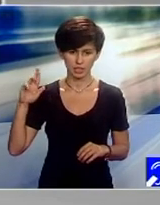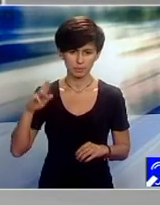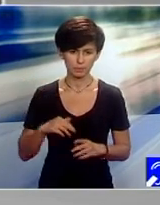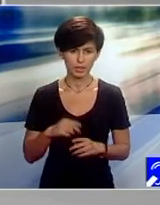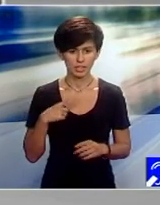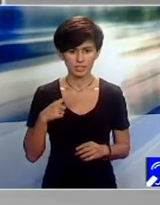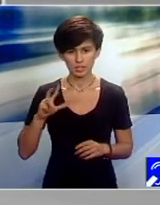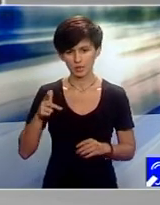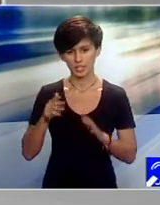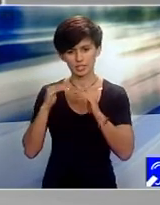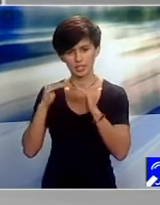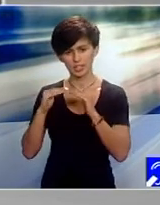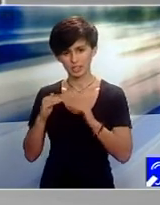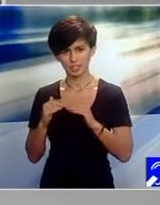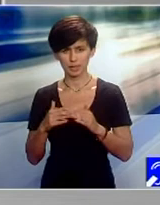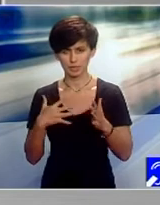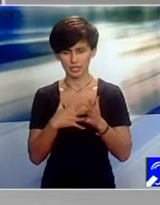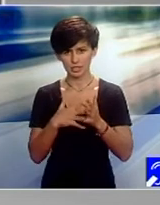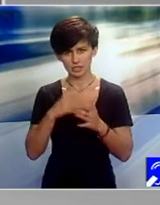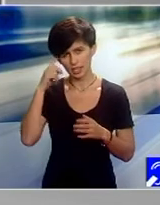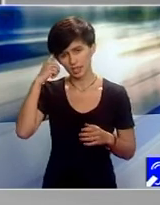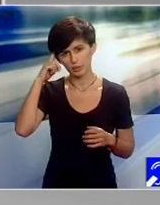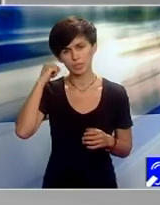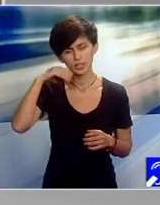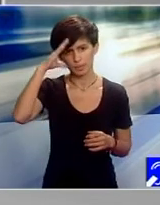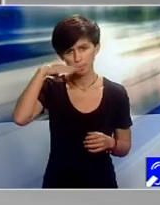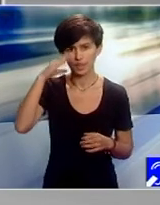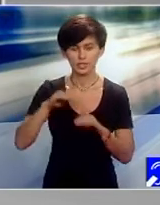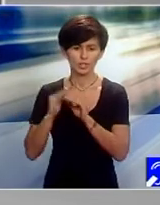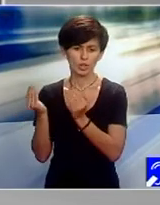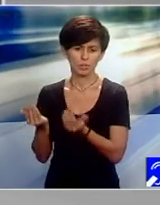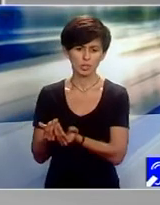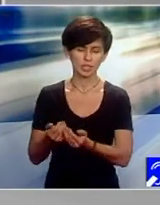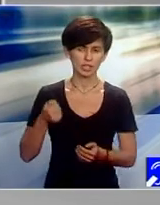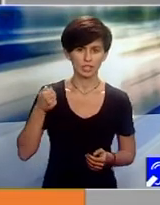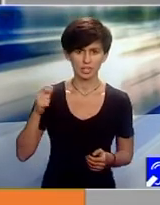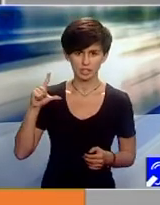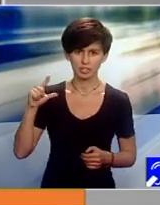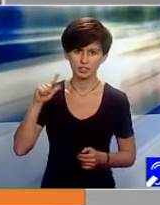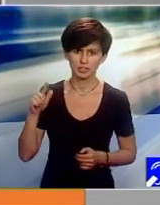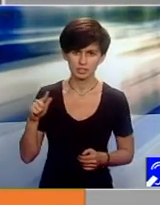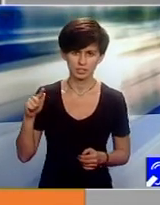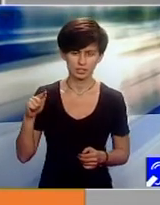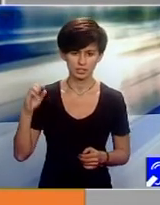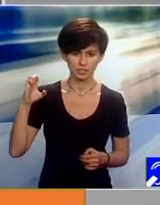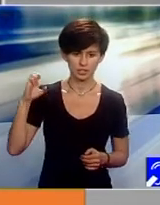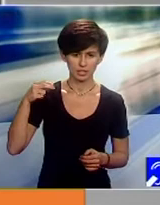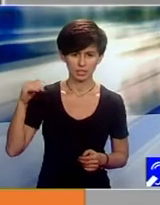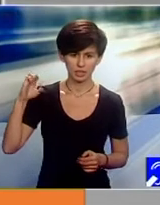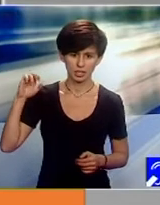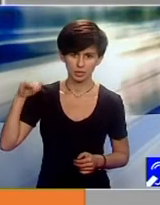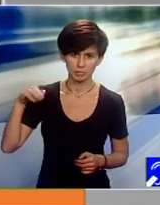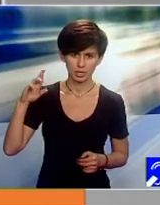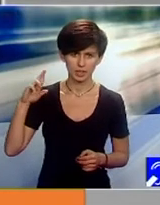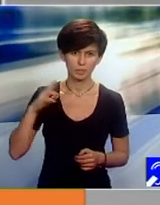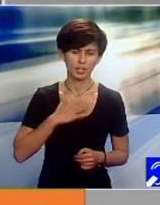ediție de testarea memoriei de Ziua Mondială a Alzheimer pentru populația clujană. Am avut,